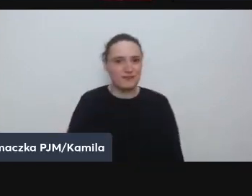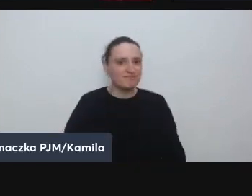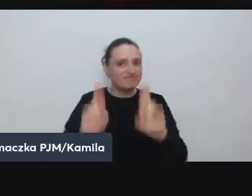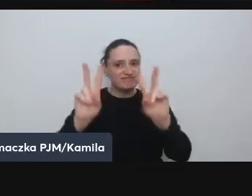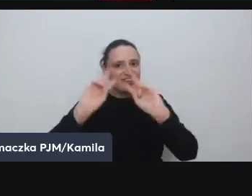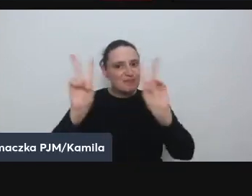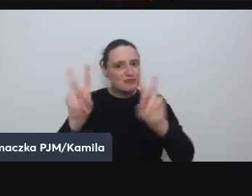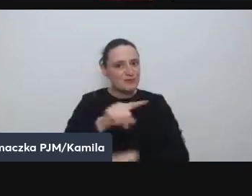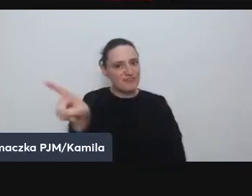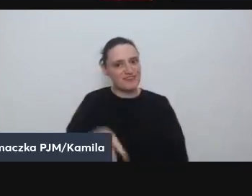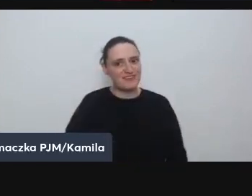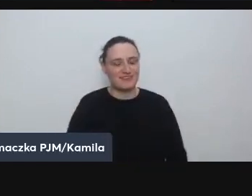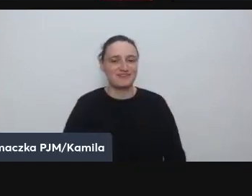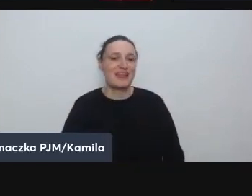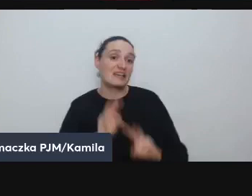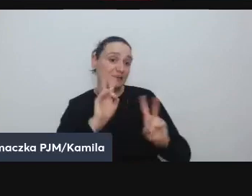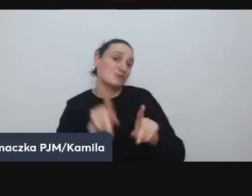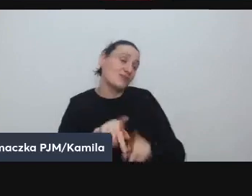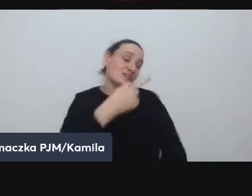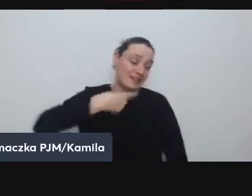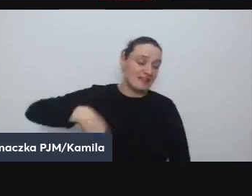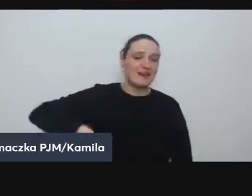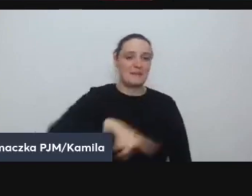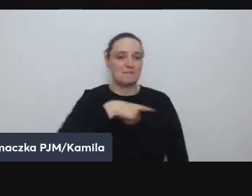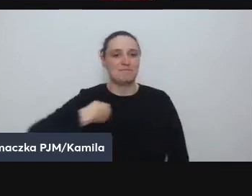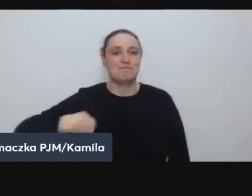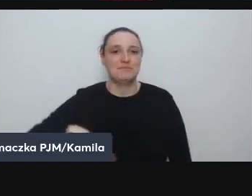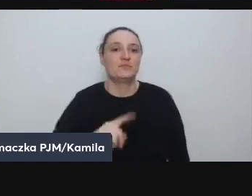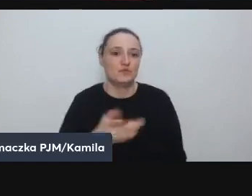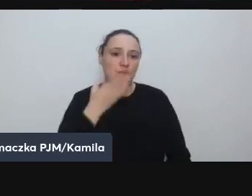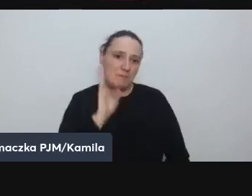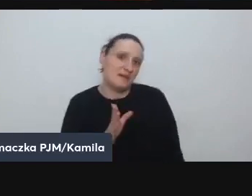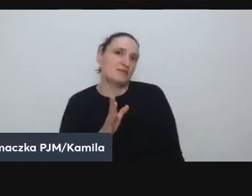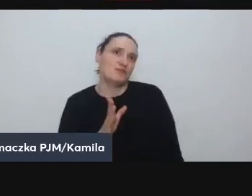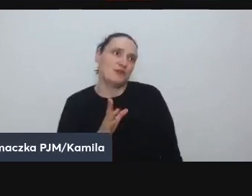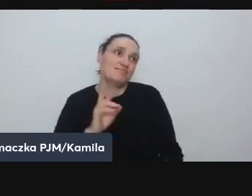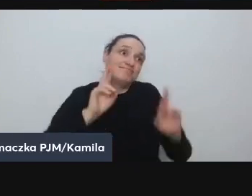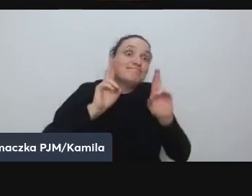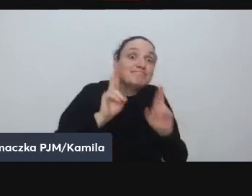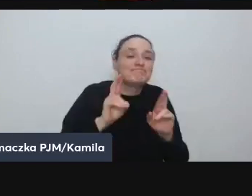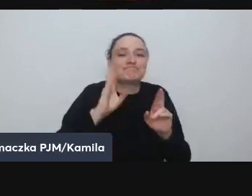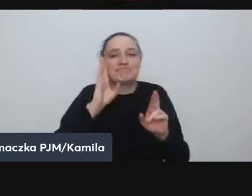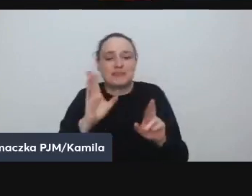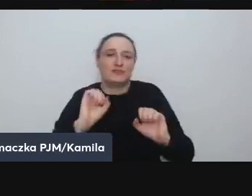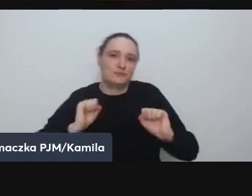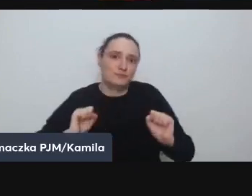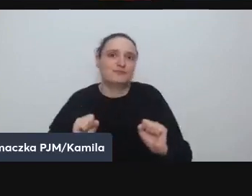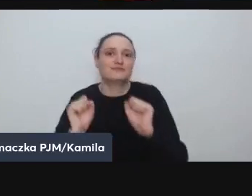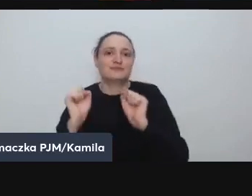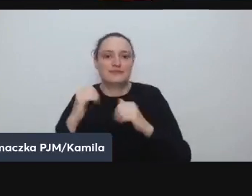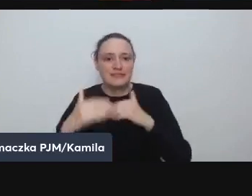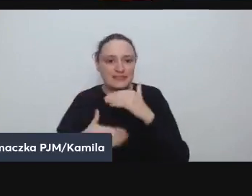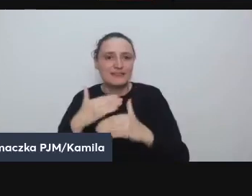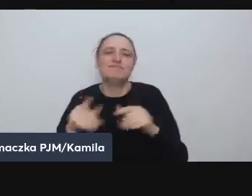wszystkim, żeby po prostu też to się wydarzyło trochę, prężnie się wydarzało jakby odgórnie ze